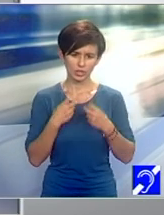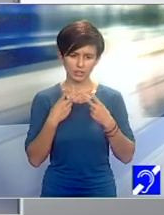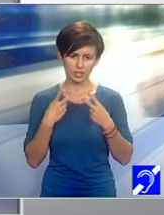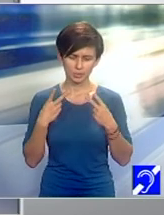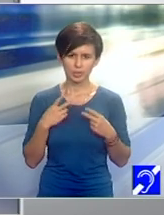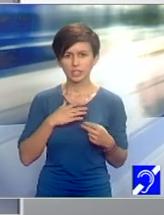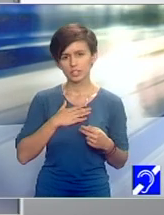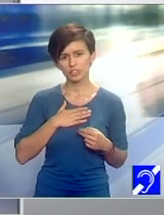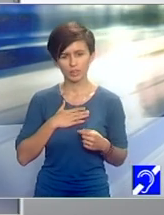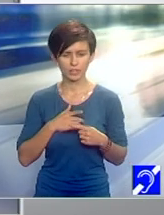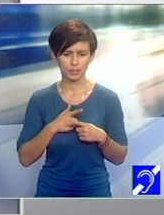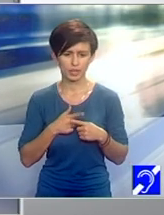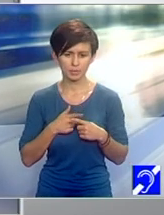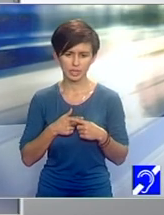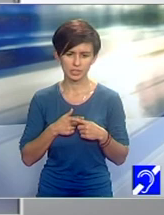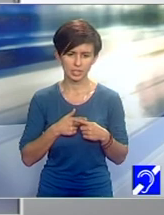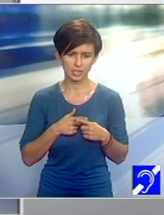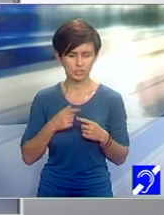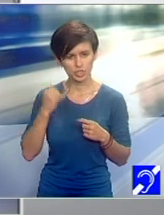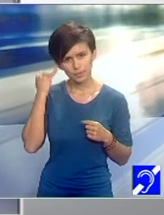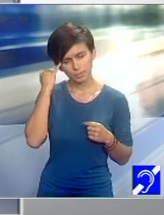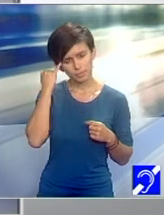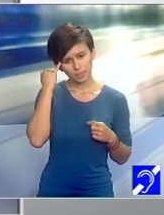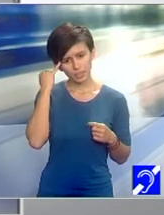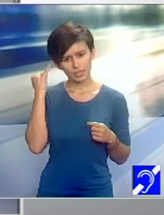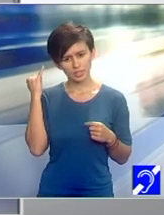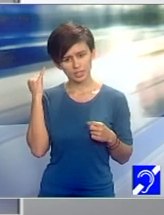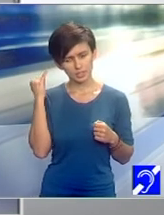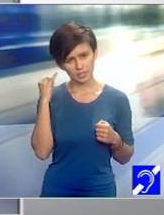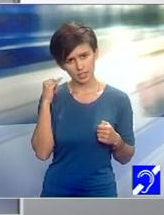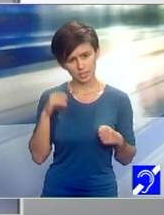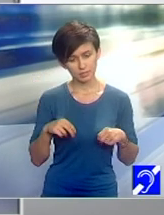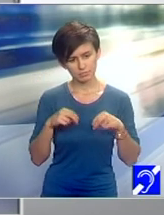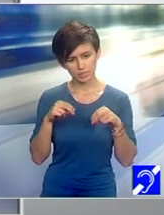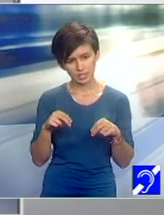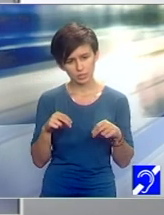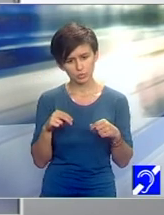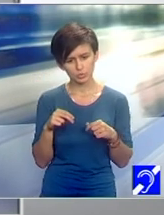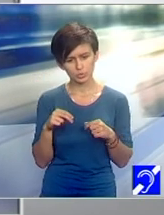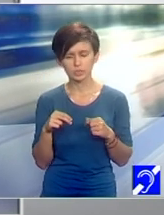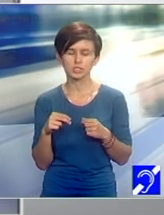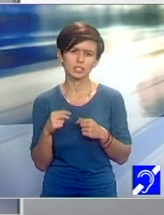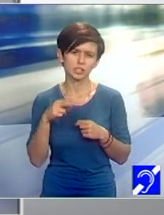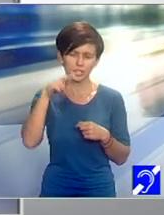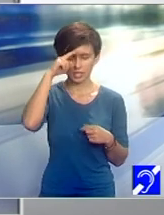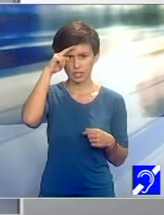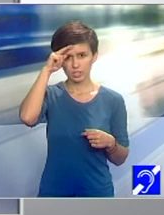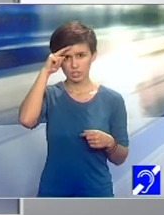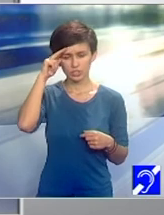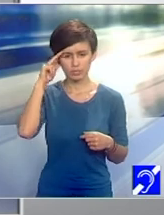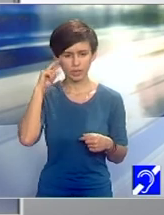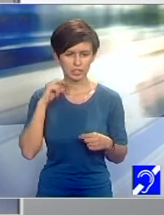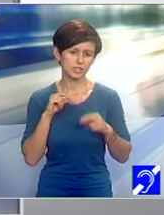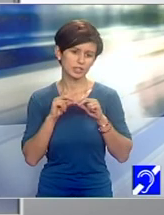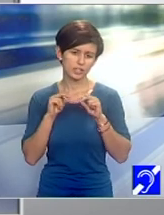avem materii, concepte, hai să spunem așa, aduse mai mult din spațiul german, din